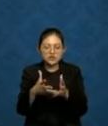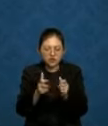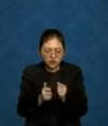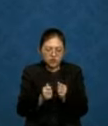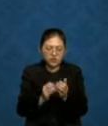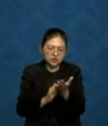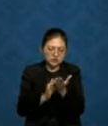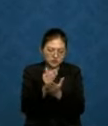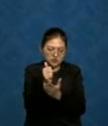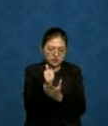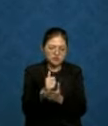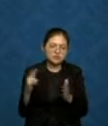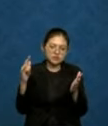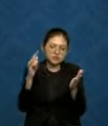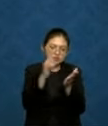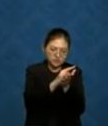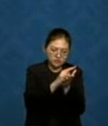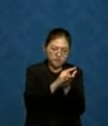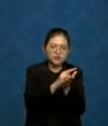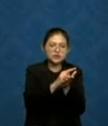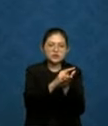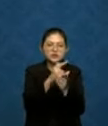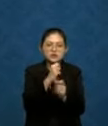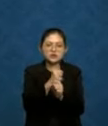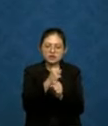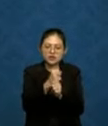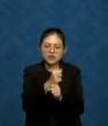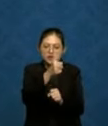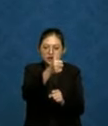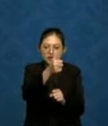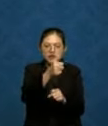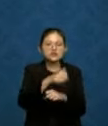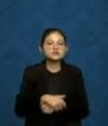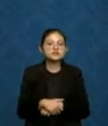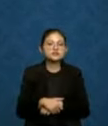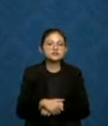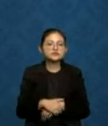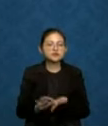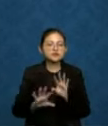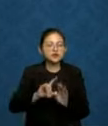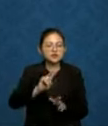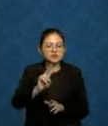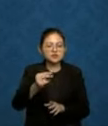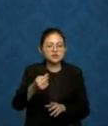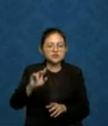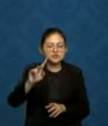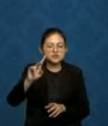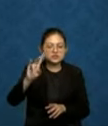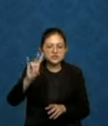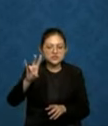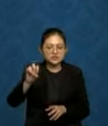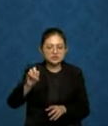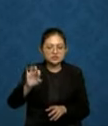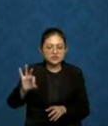ให้ดำเนินเดินทางไปดำเนินไปทำงานต่างประเทศได้มากที่สุดอยู่ถึง27,29